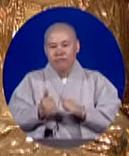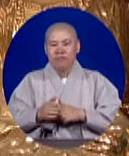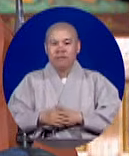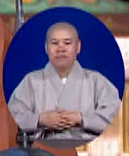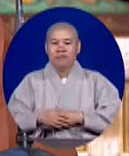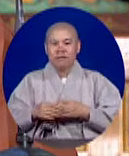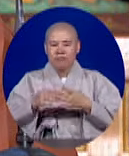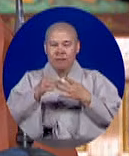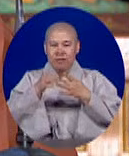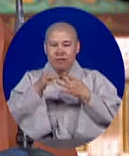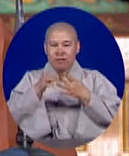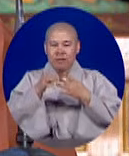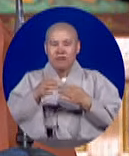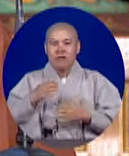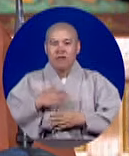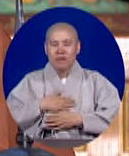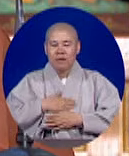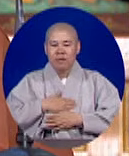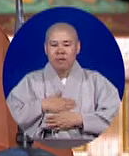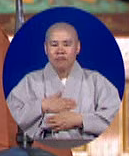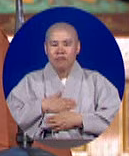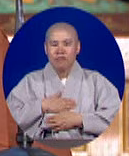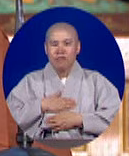이제 두 번째 나는